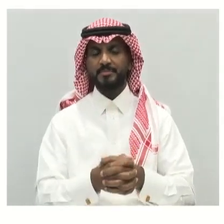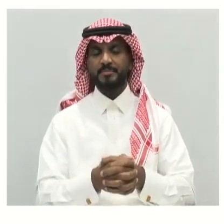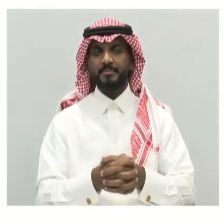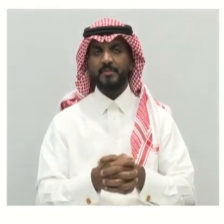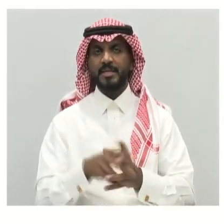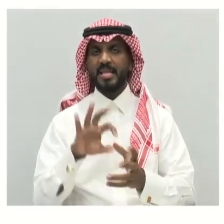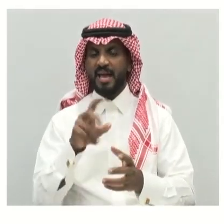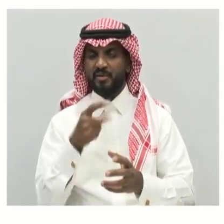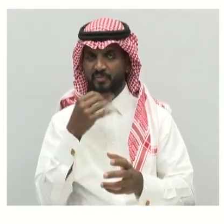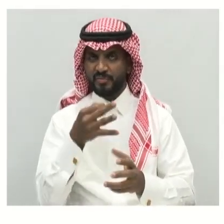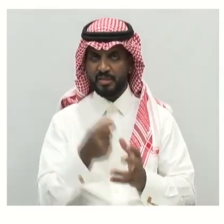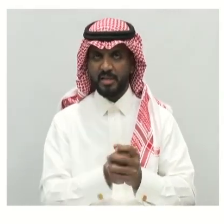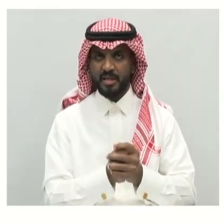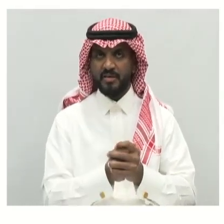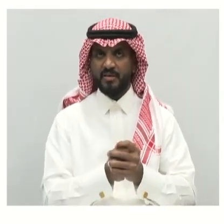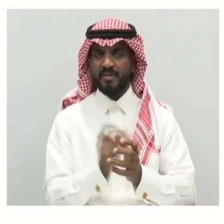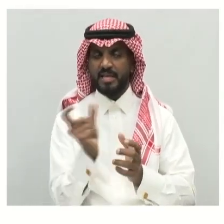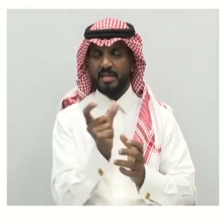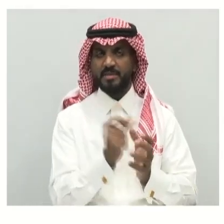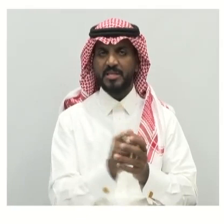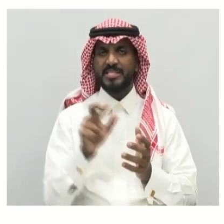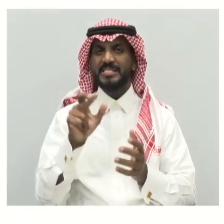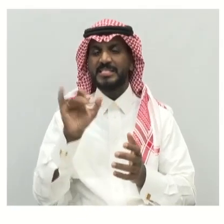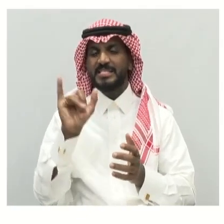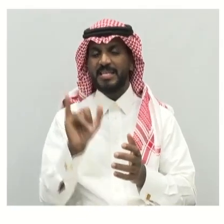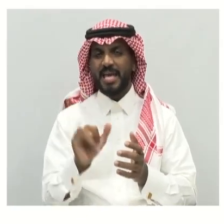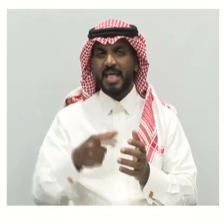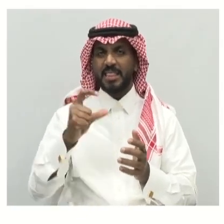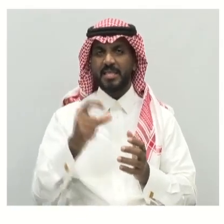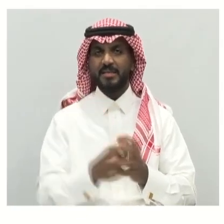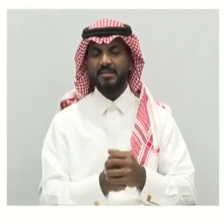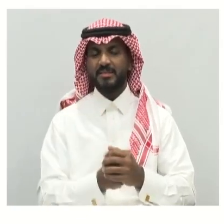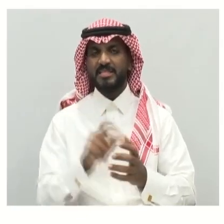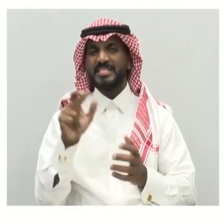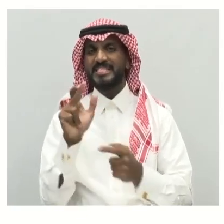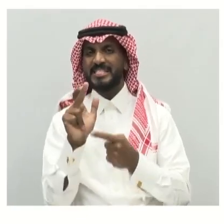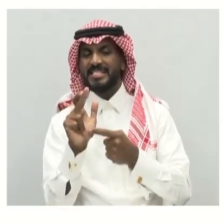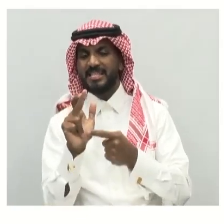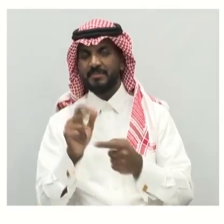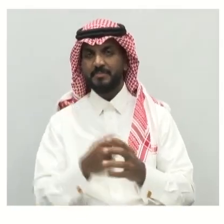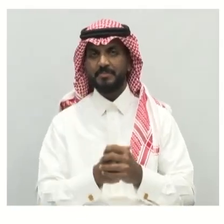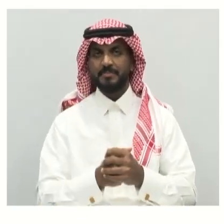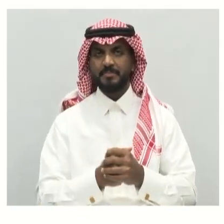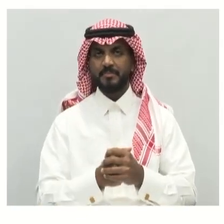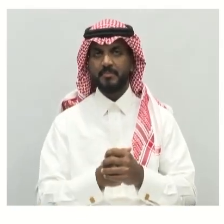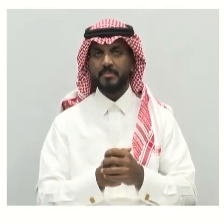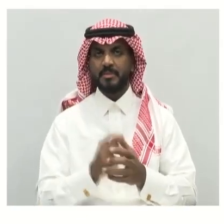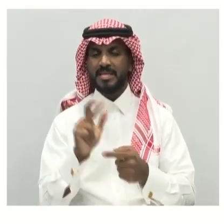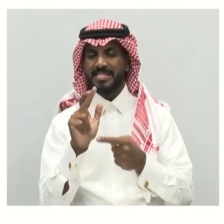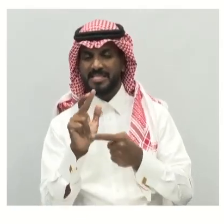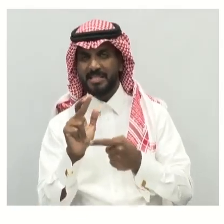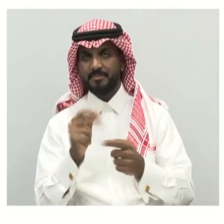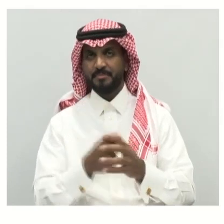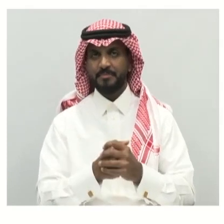الحرف الذي نطقناه في هذه الكلمه كلمه زياد زي احسنتم مكسورا اي